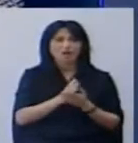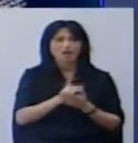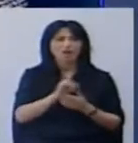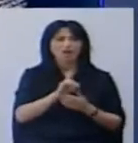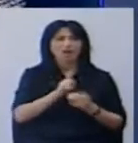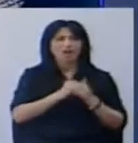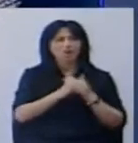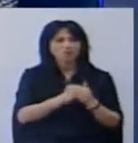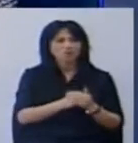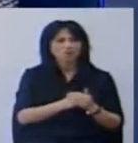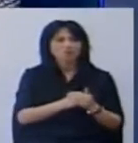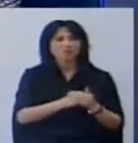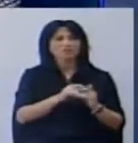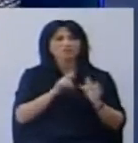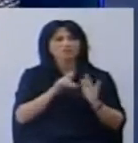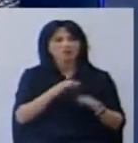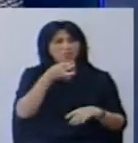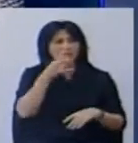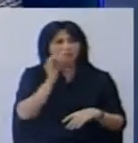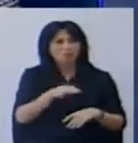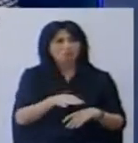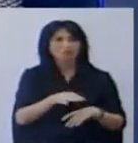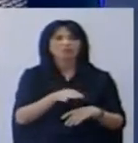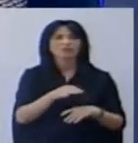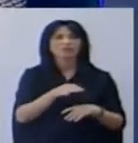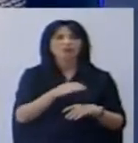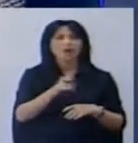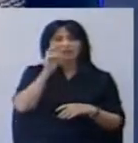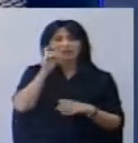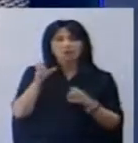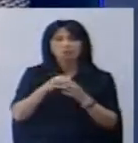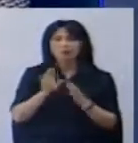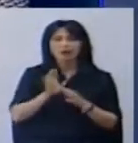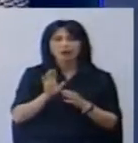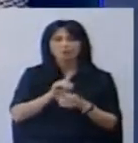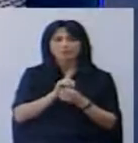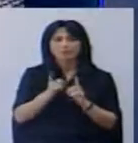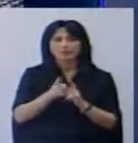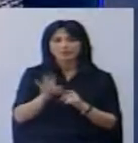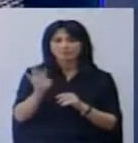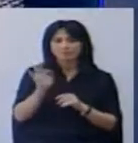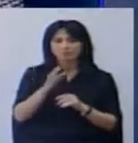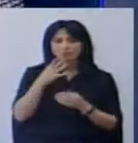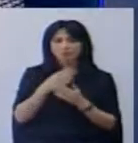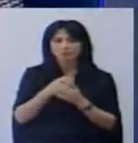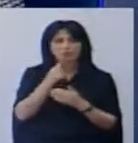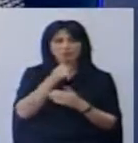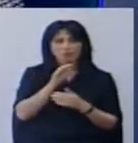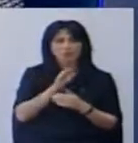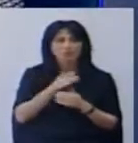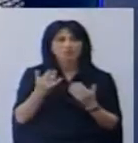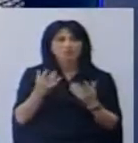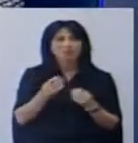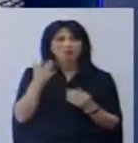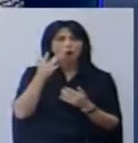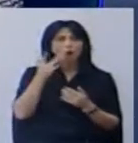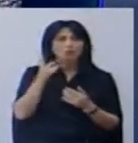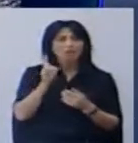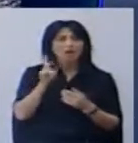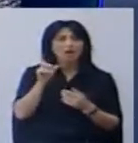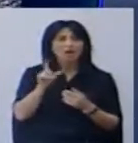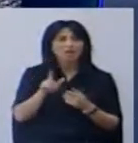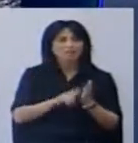გარკვეული ავტორიტეტი, გარკვეული საქმიანობა გაუწევია სახელისუფლებო გუნდიდან, ხდება პირიქით. არავისთვის დამალული არ არის, რომ დღევანდელი ოცნების